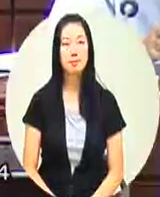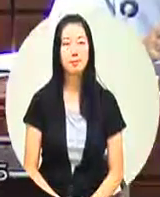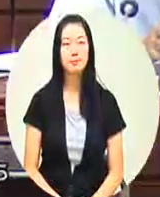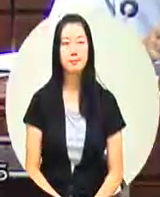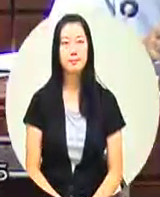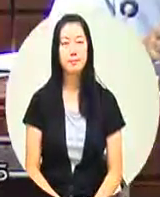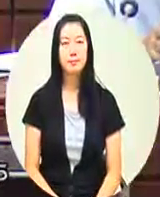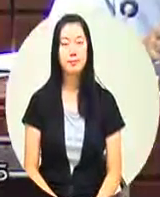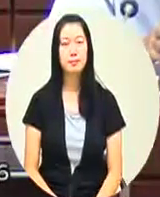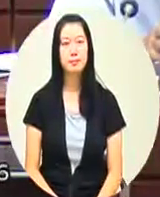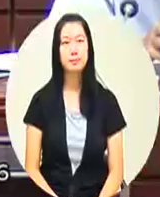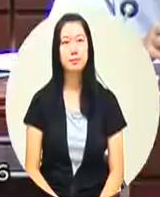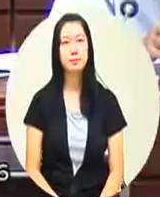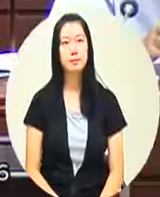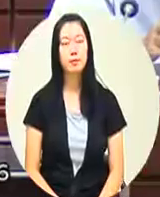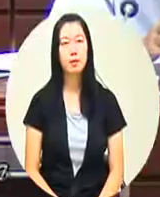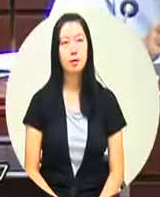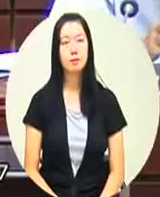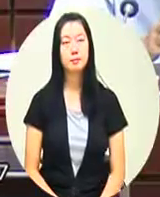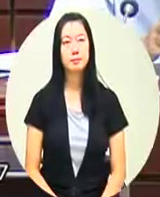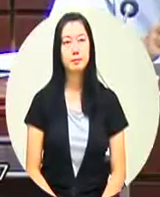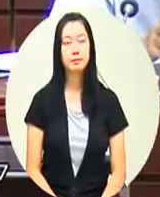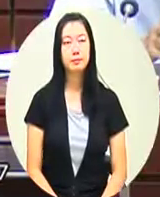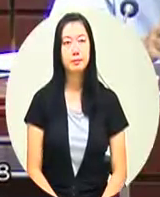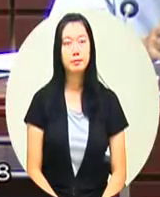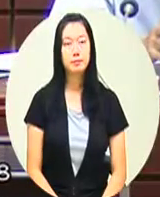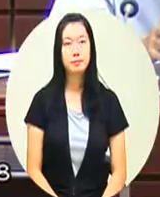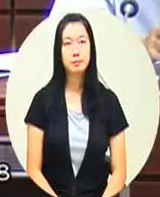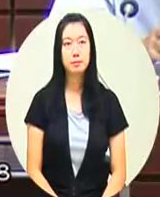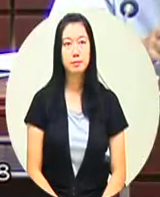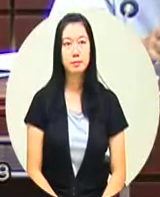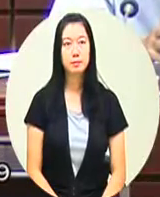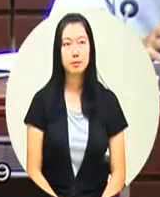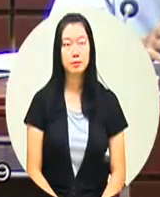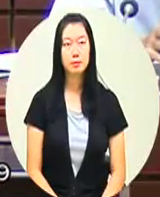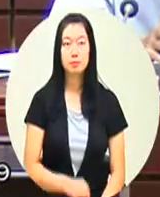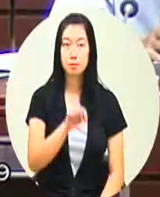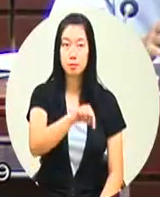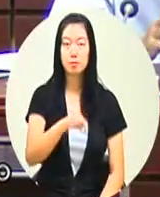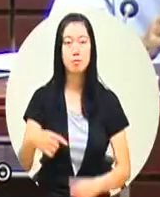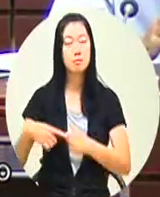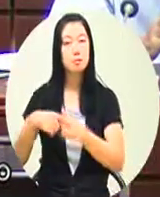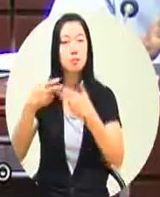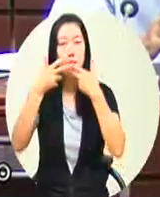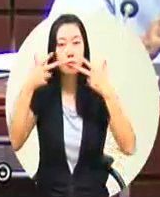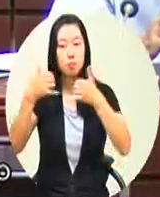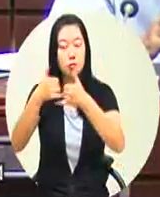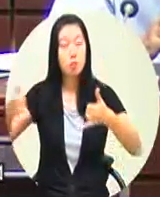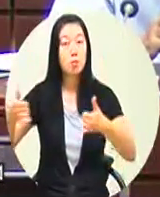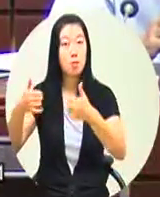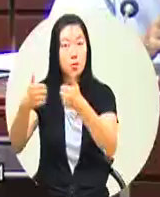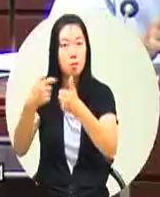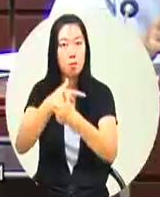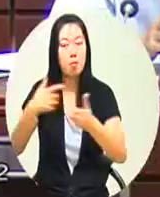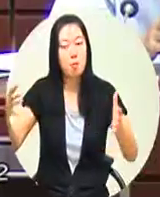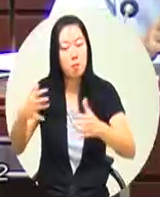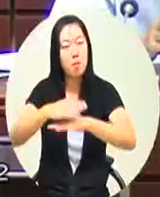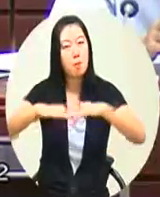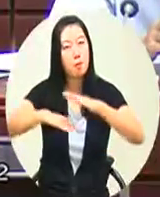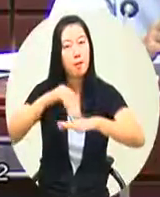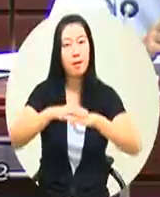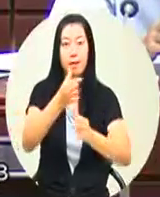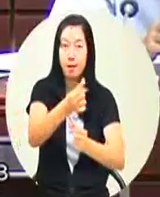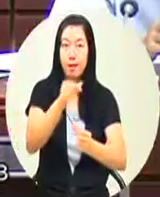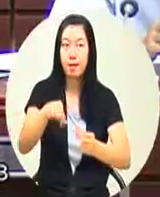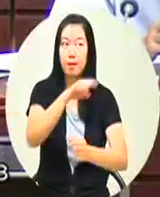谢谢主席，好，谢谢议事坦代议员。然后我们跟原民会可以说合作无间，好。那么这一次在